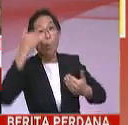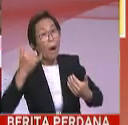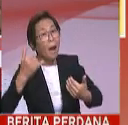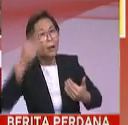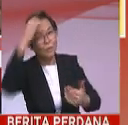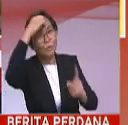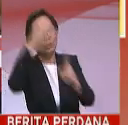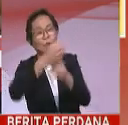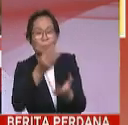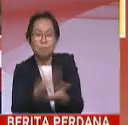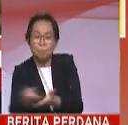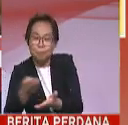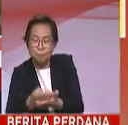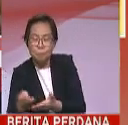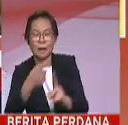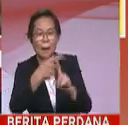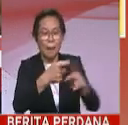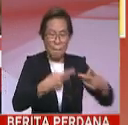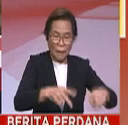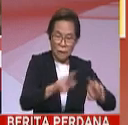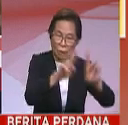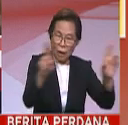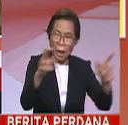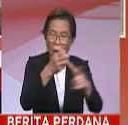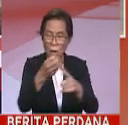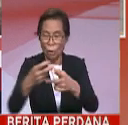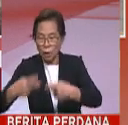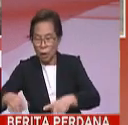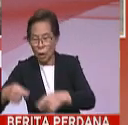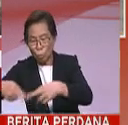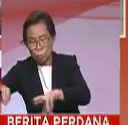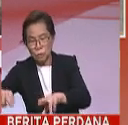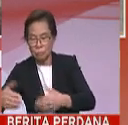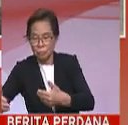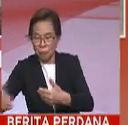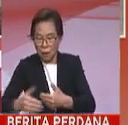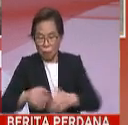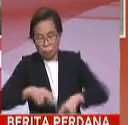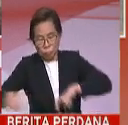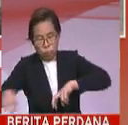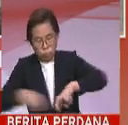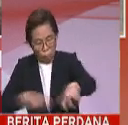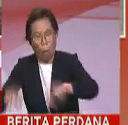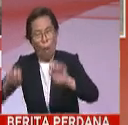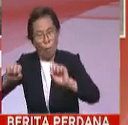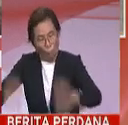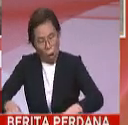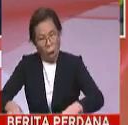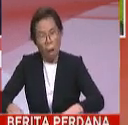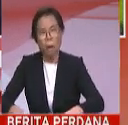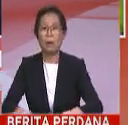barangan keperluan dari pasar raya atau kedai runcit yang berdekatan,